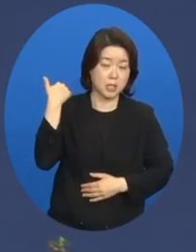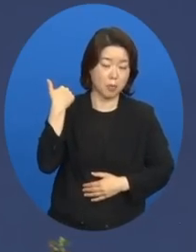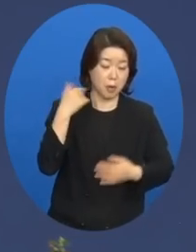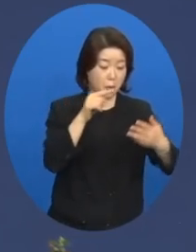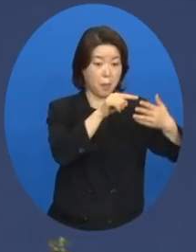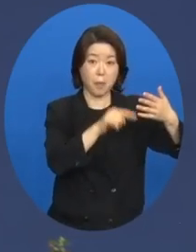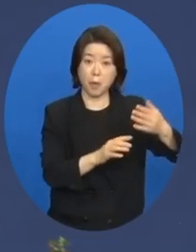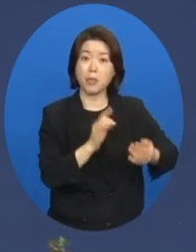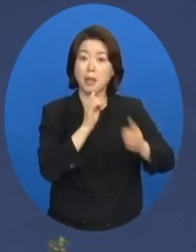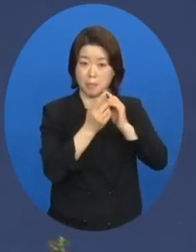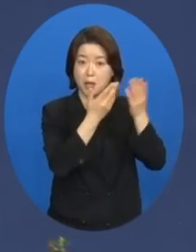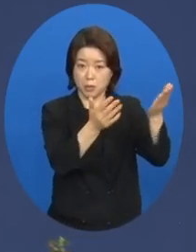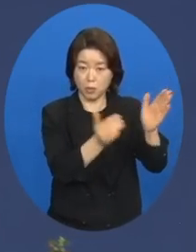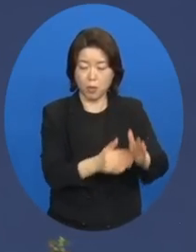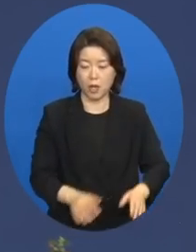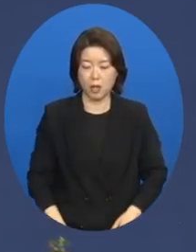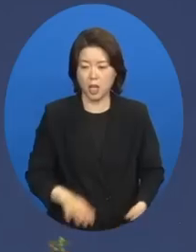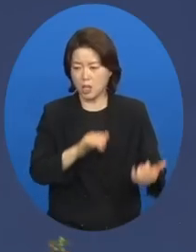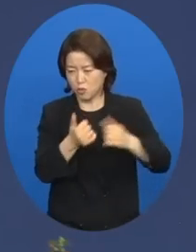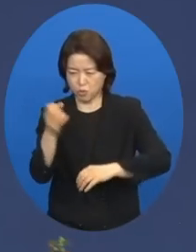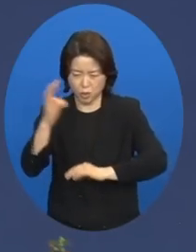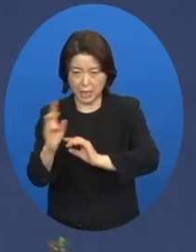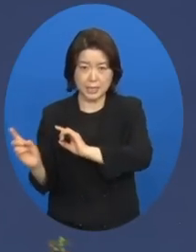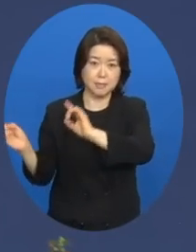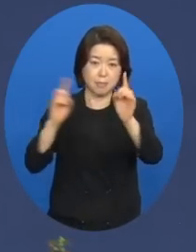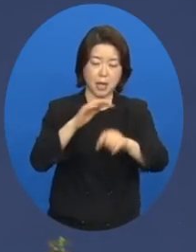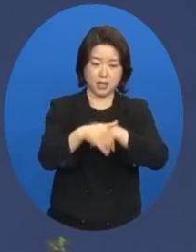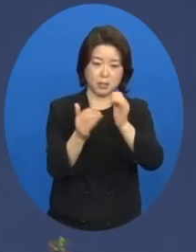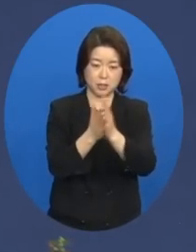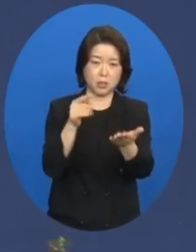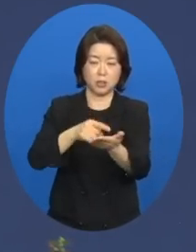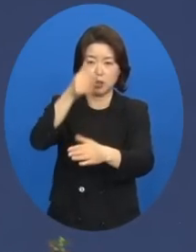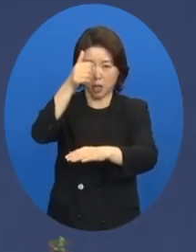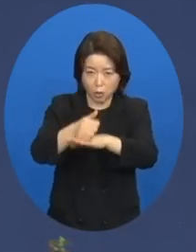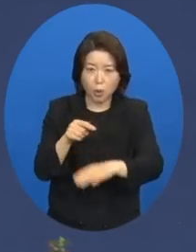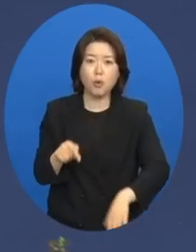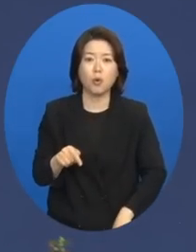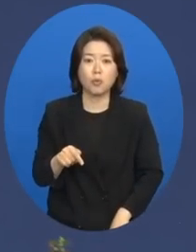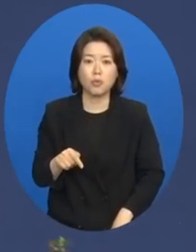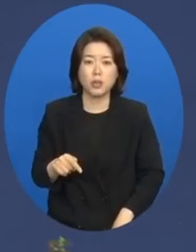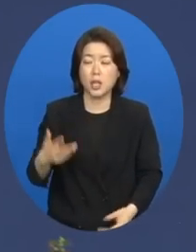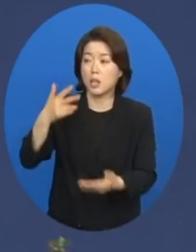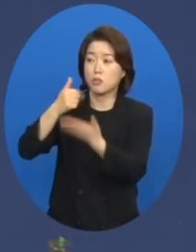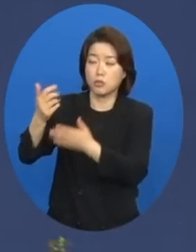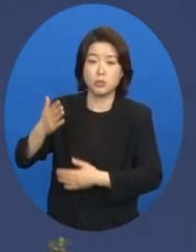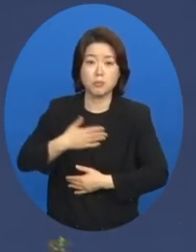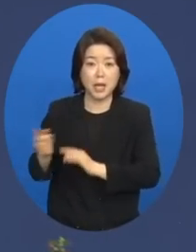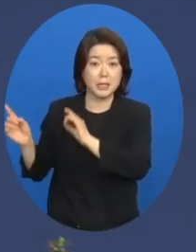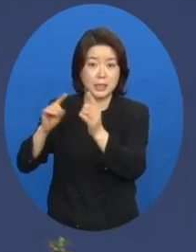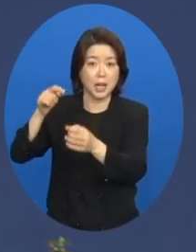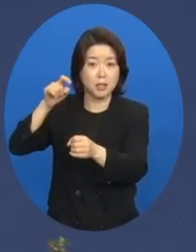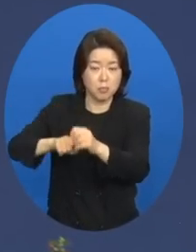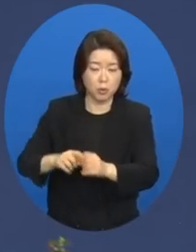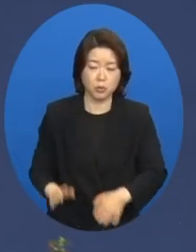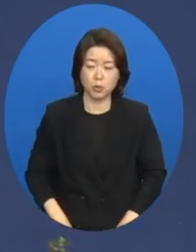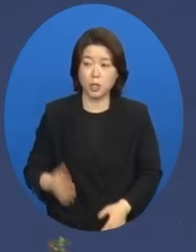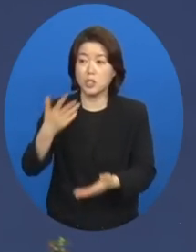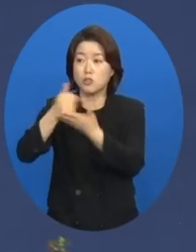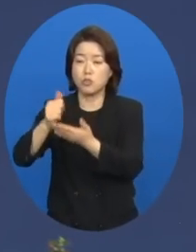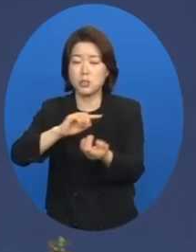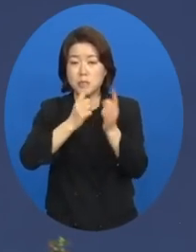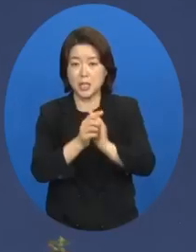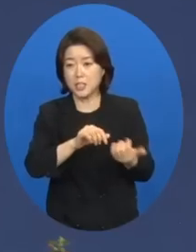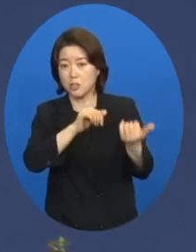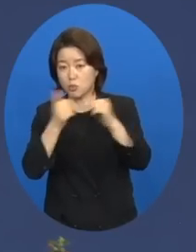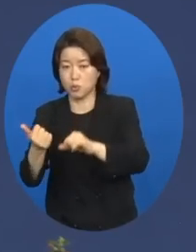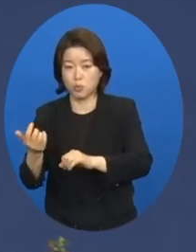그래서 죽고 다시 사는 길밖에는 없다는 성경의 결론, 그 주님이 나를 살리시려고 죽고 다시 사는